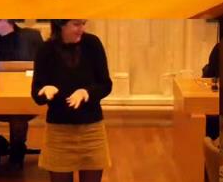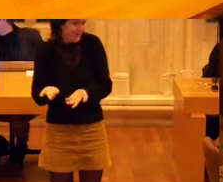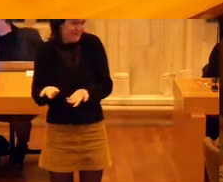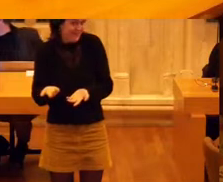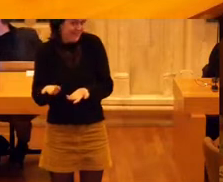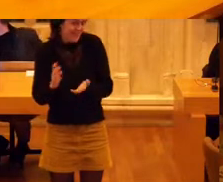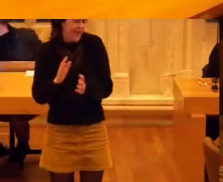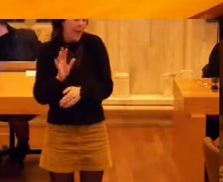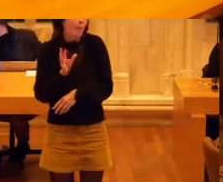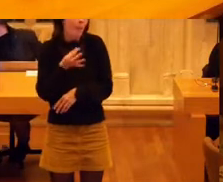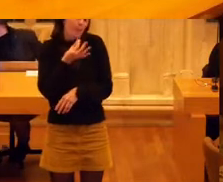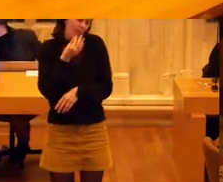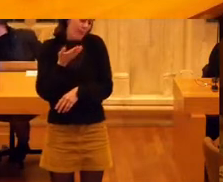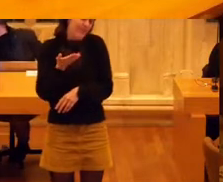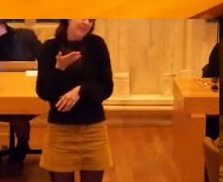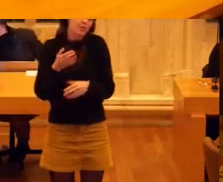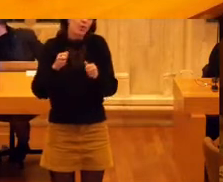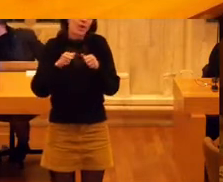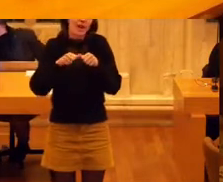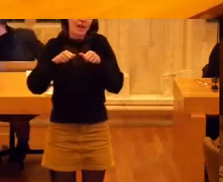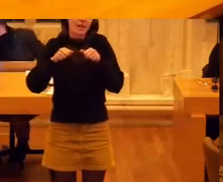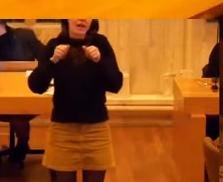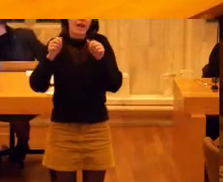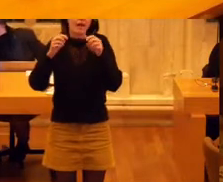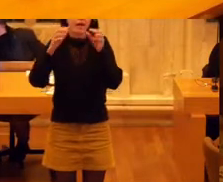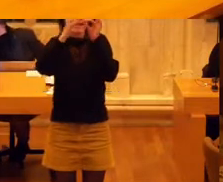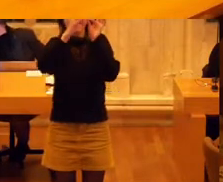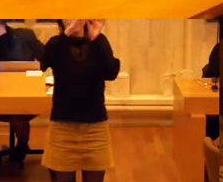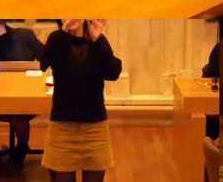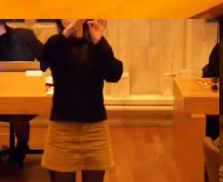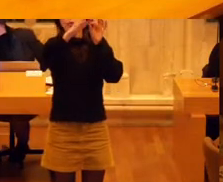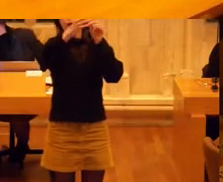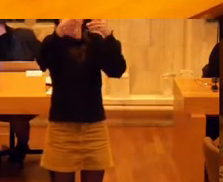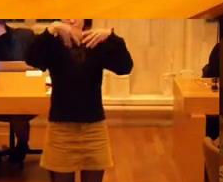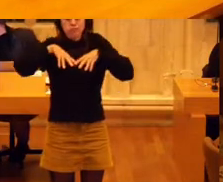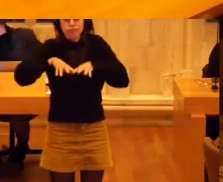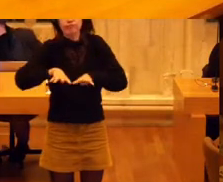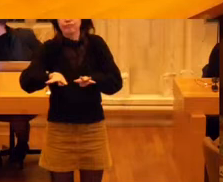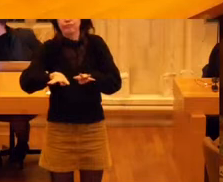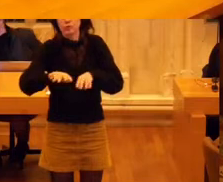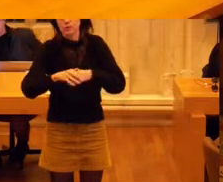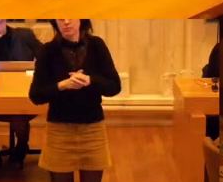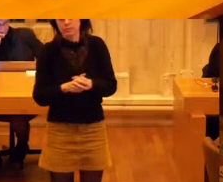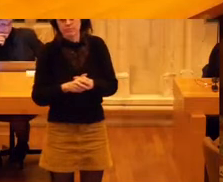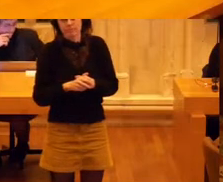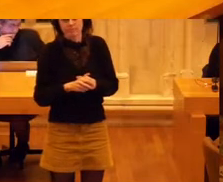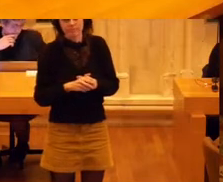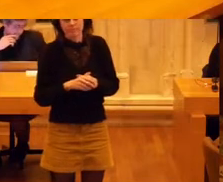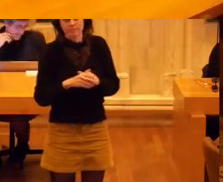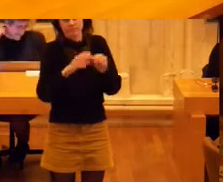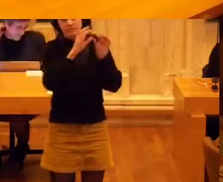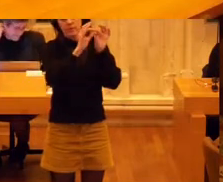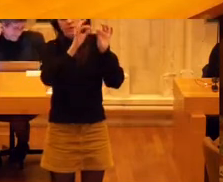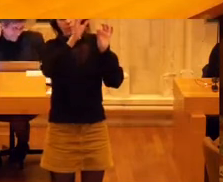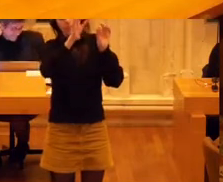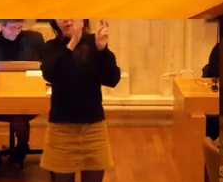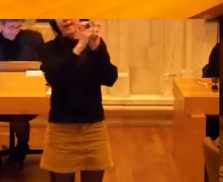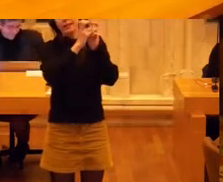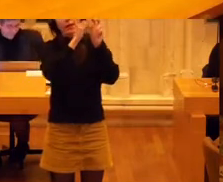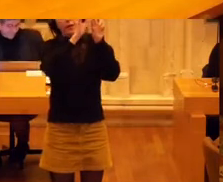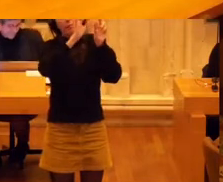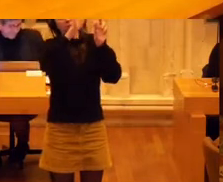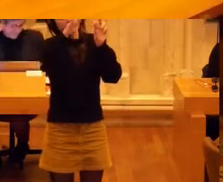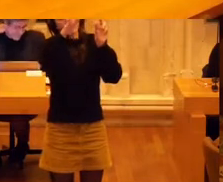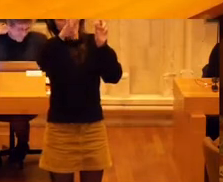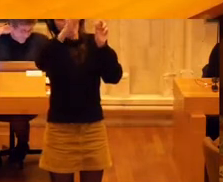en profitant pour faire l'effacement des réseaux. D'accord. Voilà. L'effacement des réseaux électriques, hein,